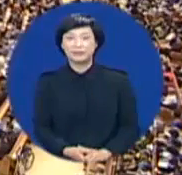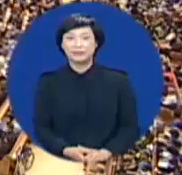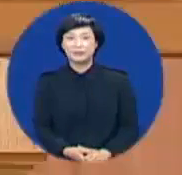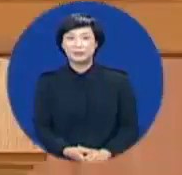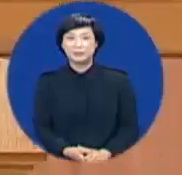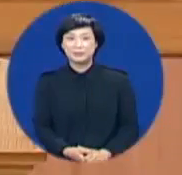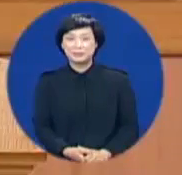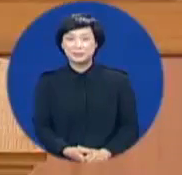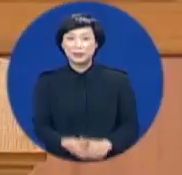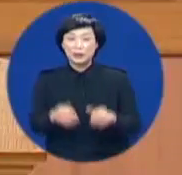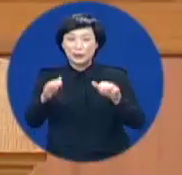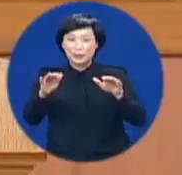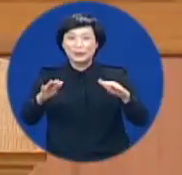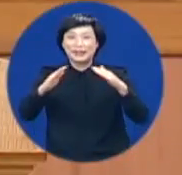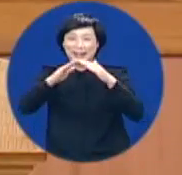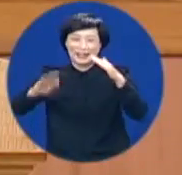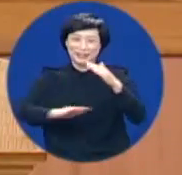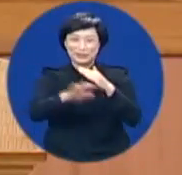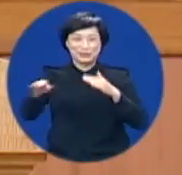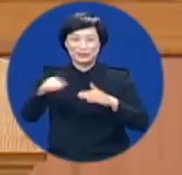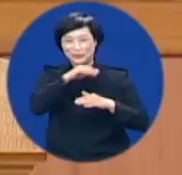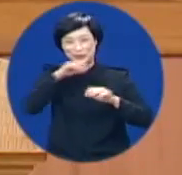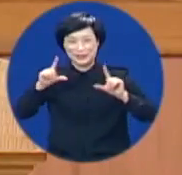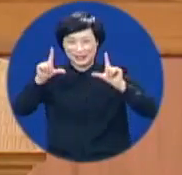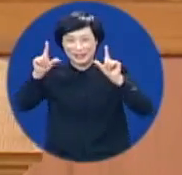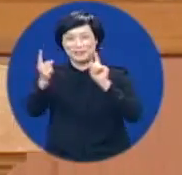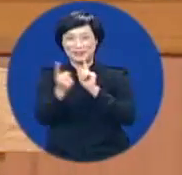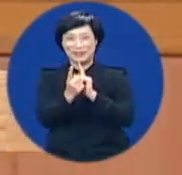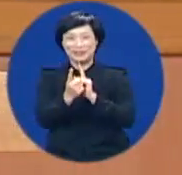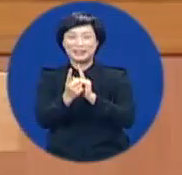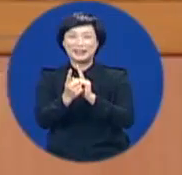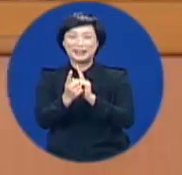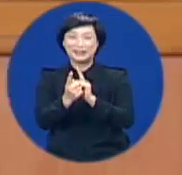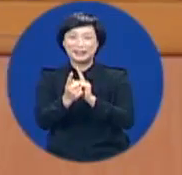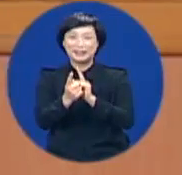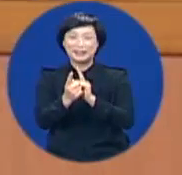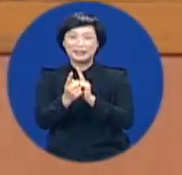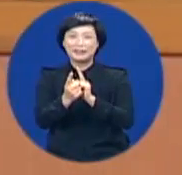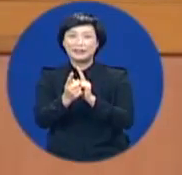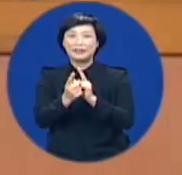아멘. 오늘 가정주의를 맞이해서